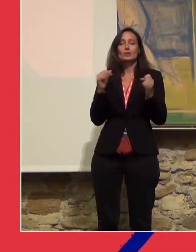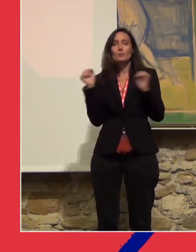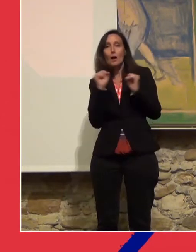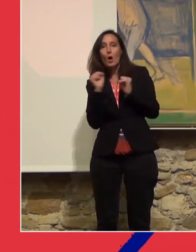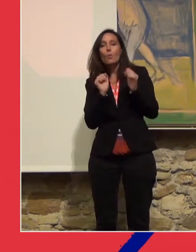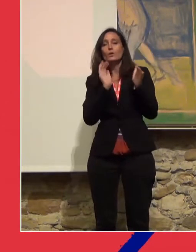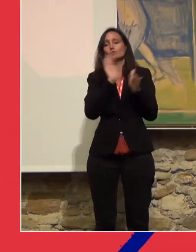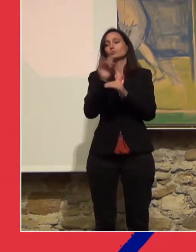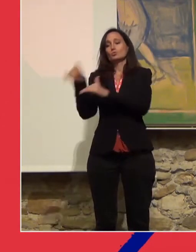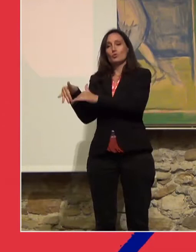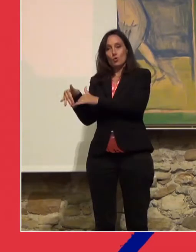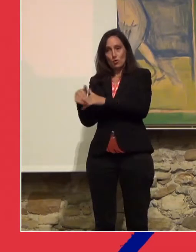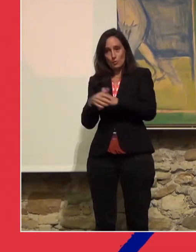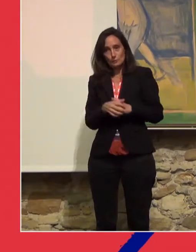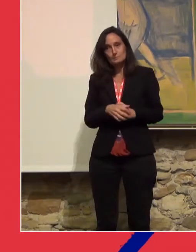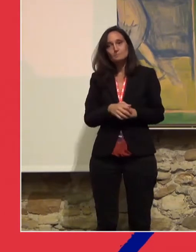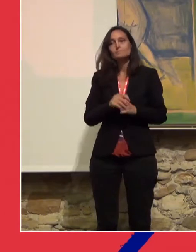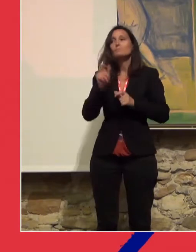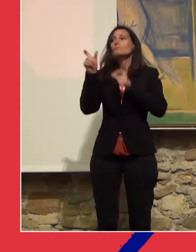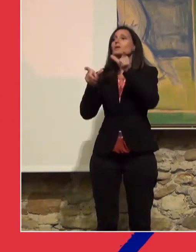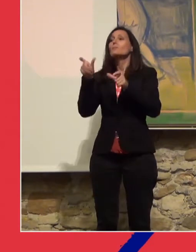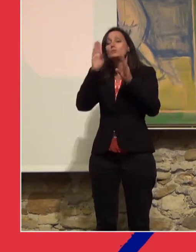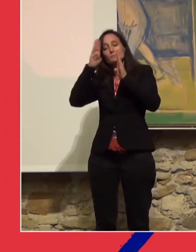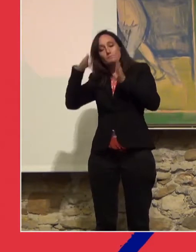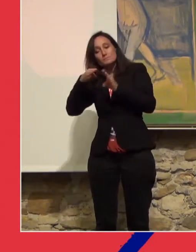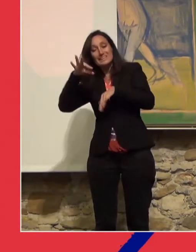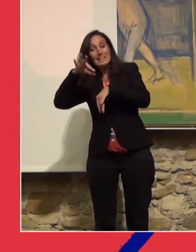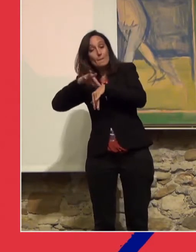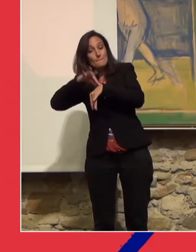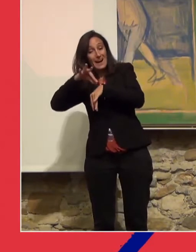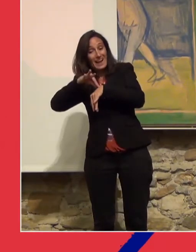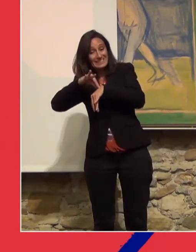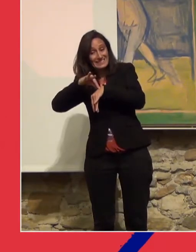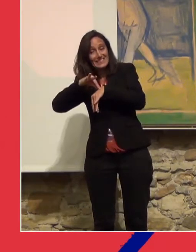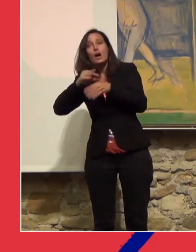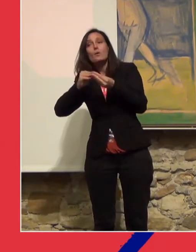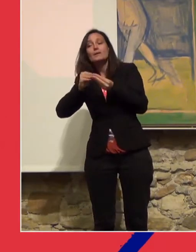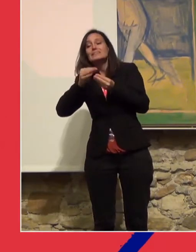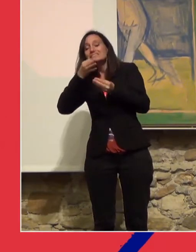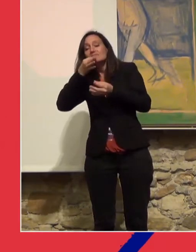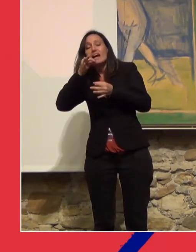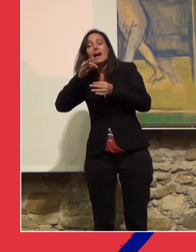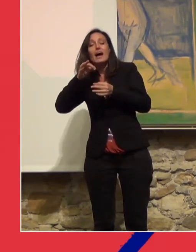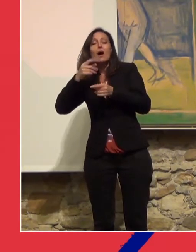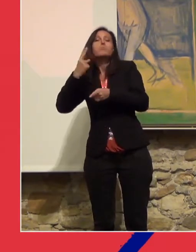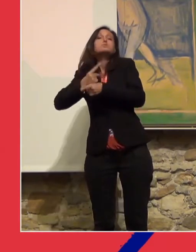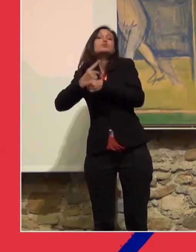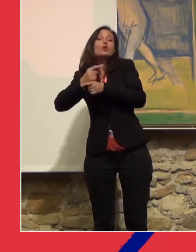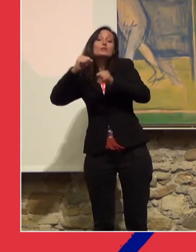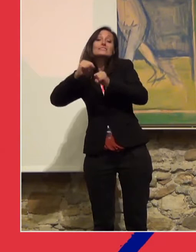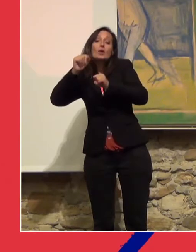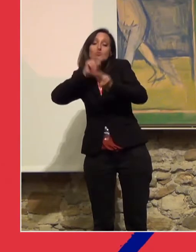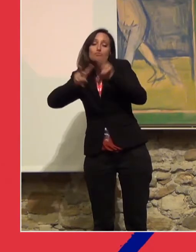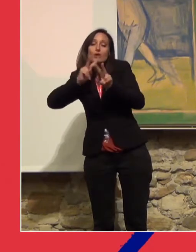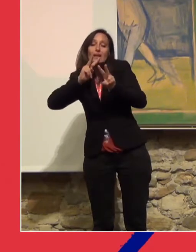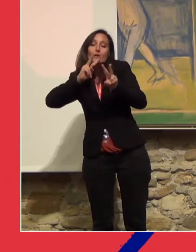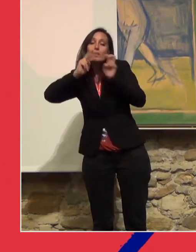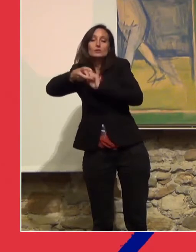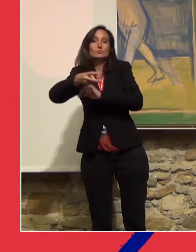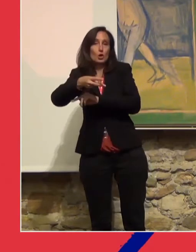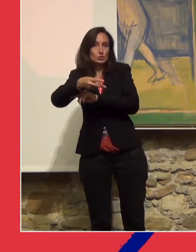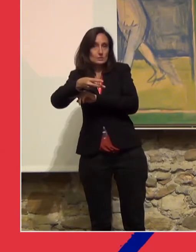cercando una risposta al bisogno di salute, conosce la storia di un rapporto fra due